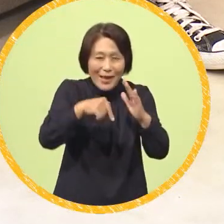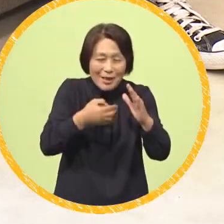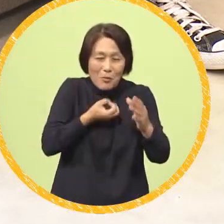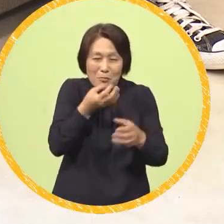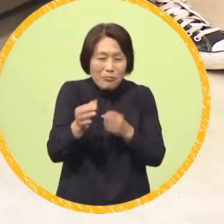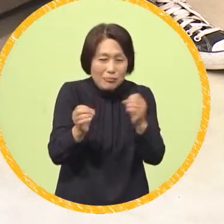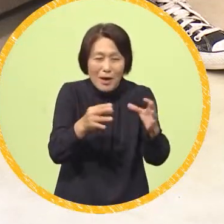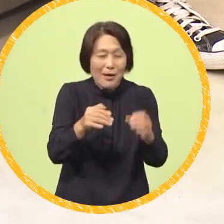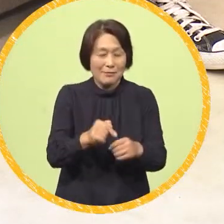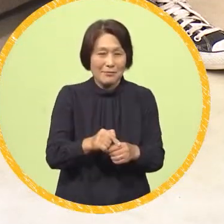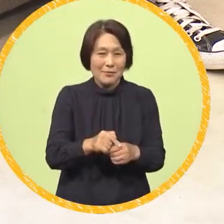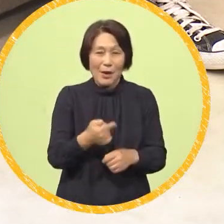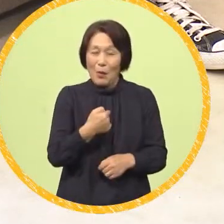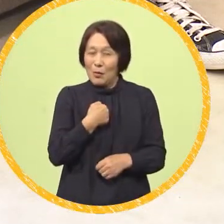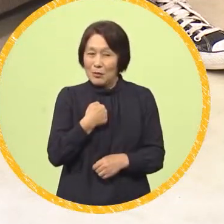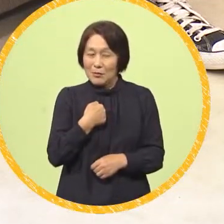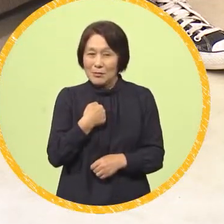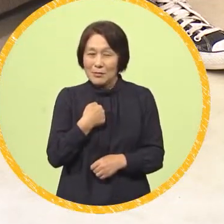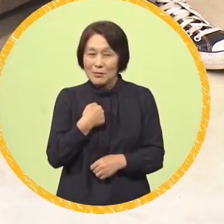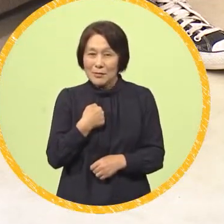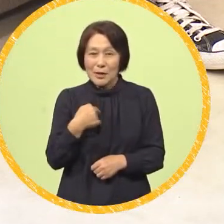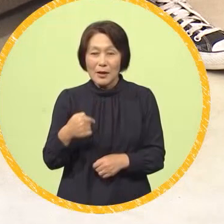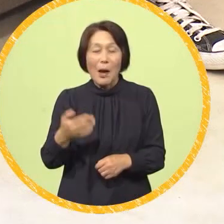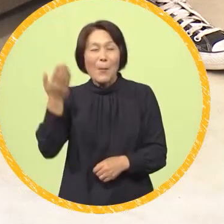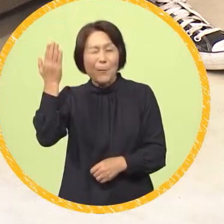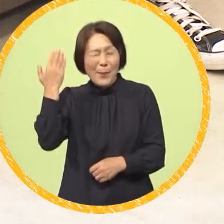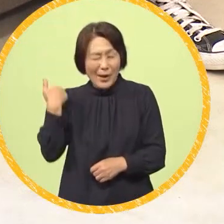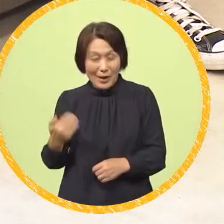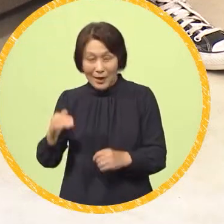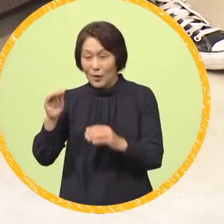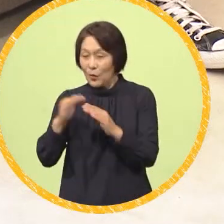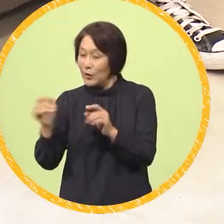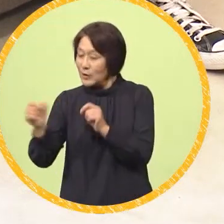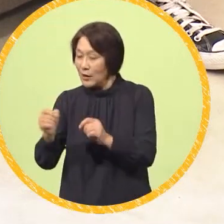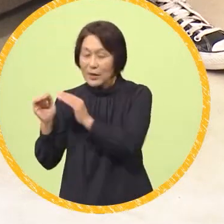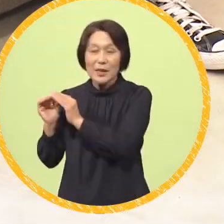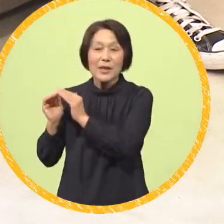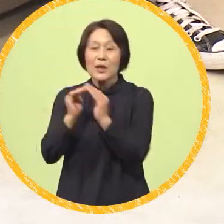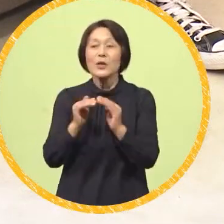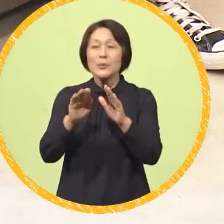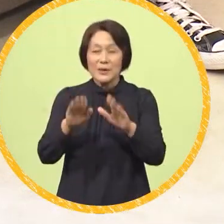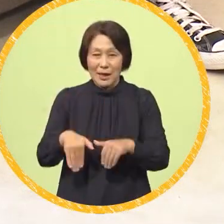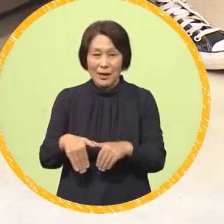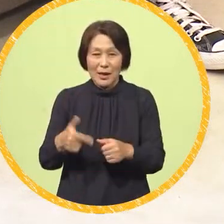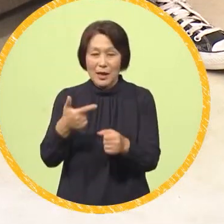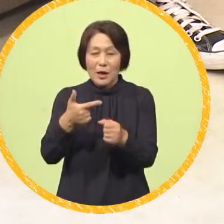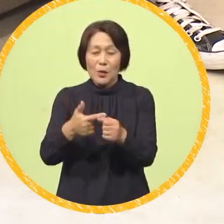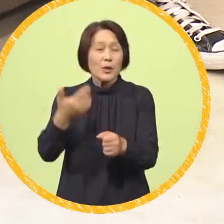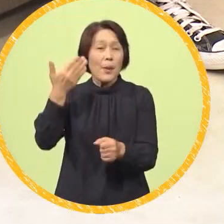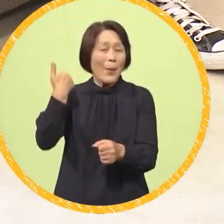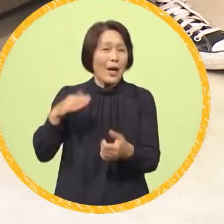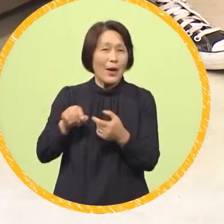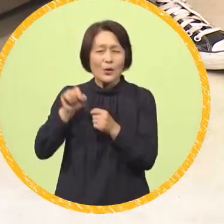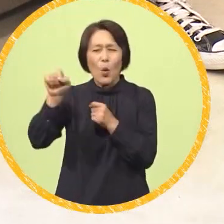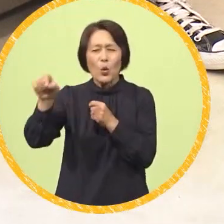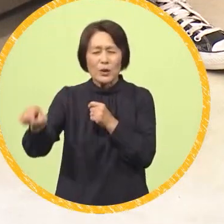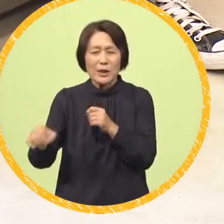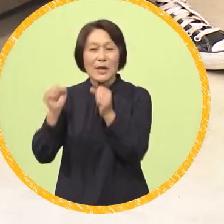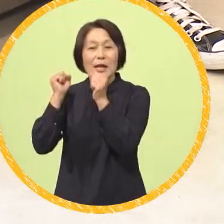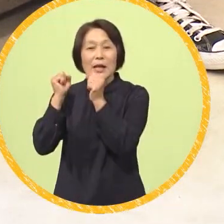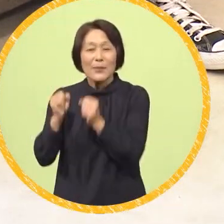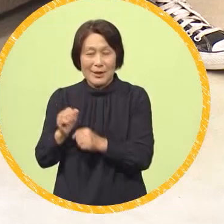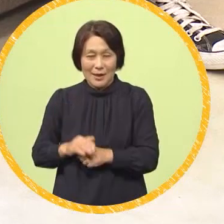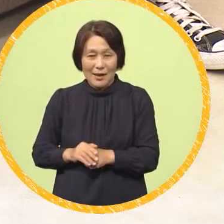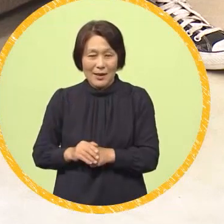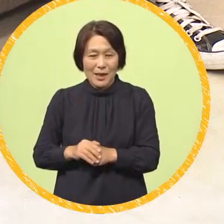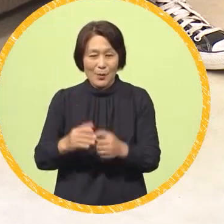半年前にこの歩いて3分ぐらいのところに引っ越してきたんですよ。 あ、そうなんですね。 6年ぐらいで全然違うところに住んでて、多分